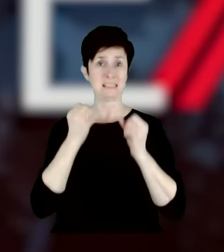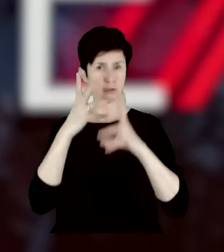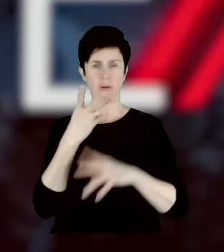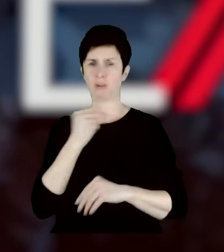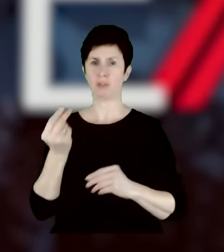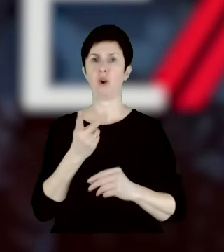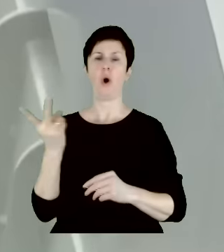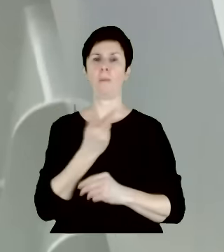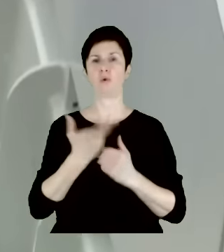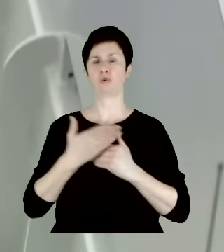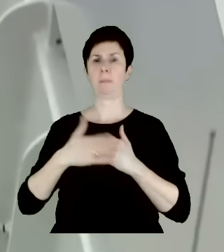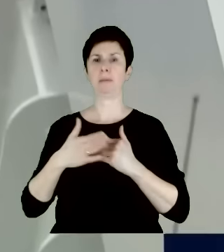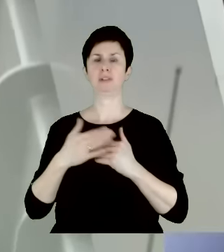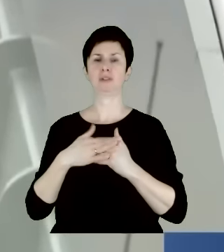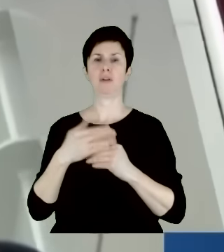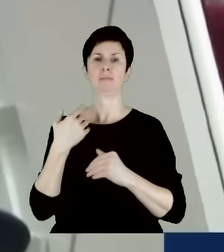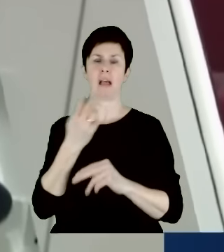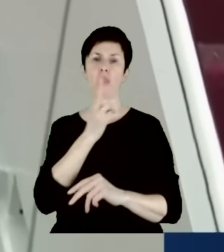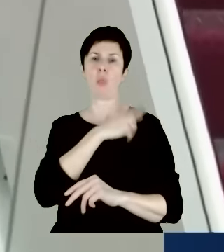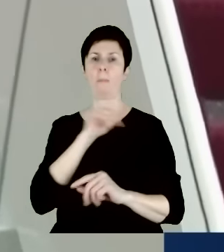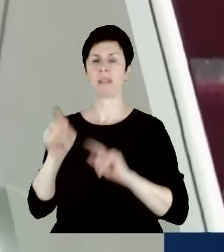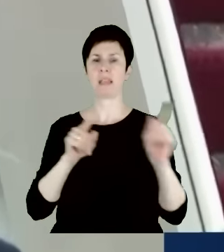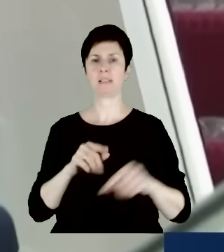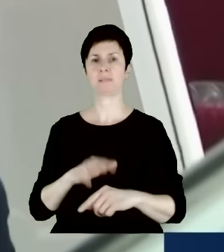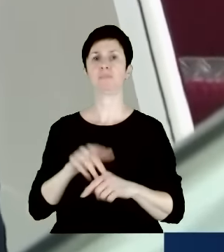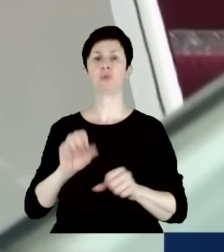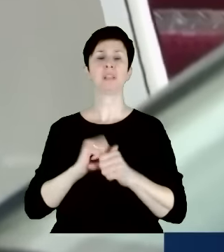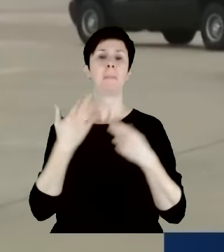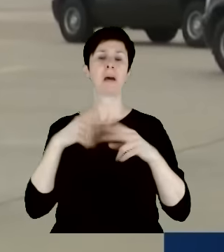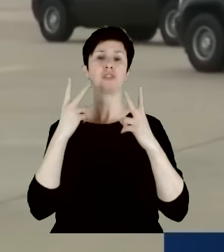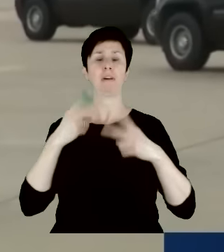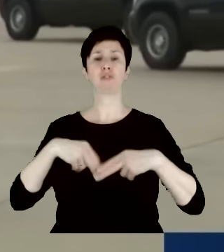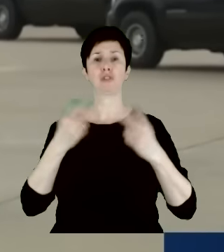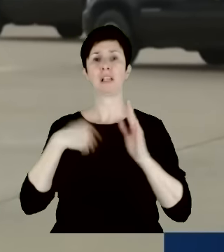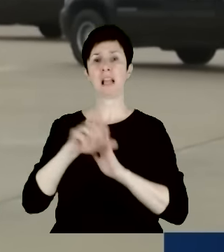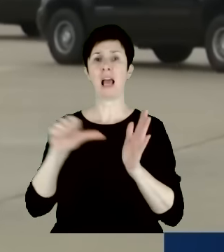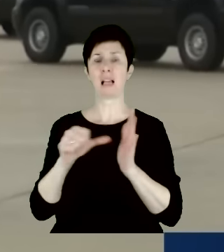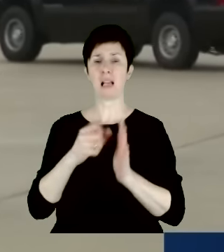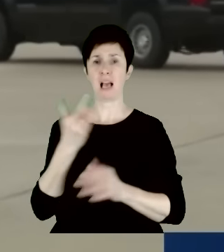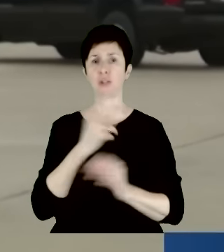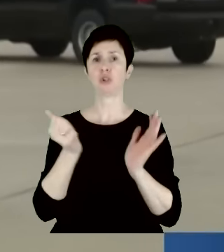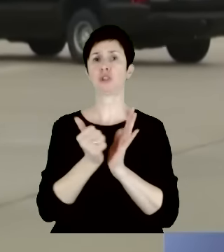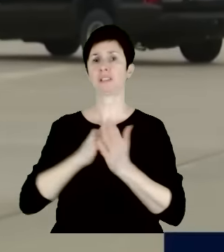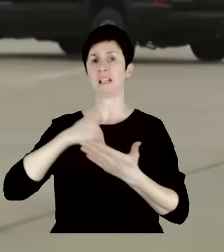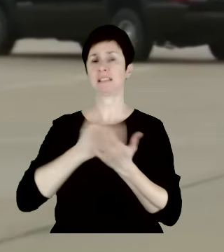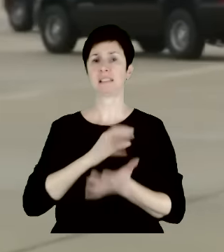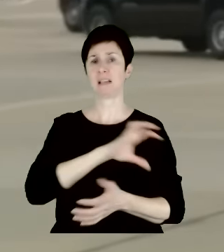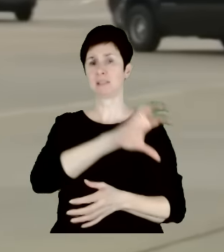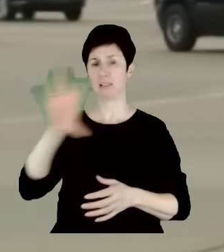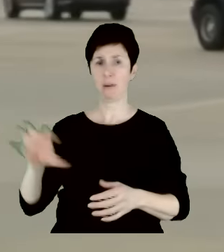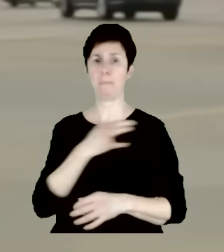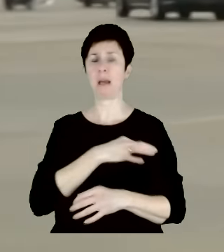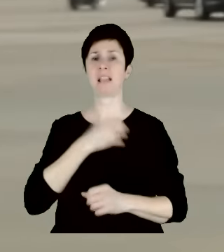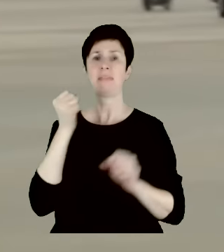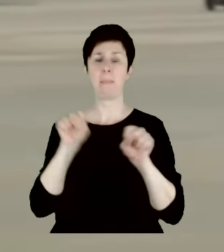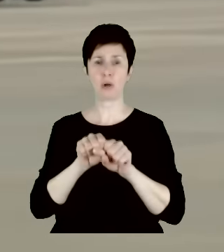nominacji. Super wtorek to ważny dzień dla kandydatów i ich wyborców. W 16 stanach głosowali sympatycy Partii Demokratycznej. W 15